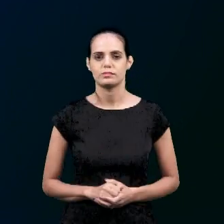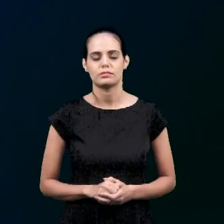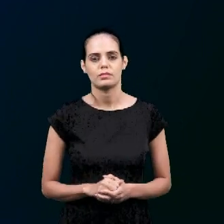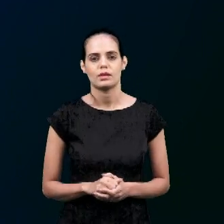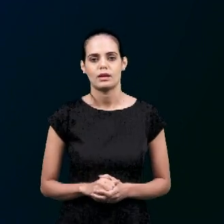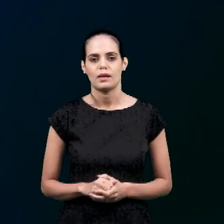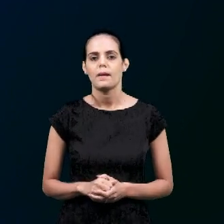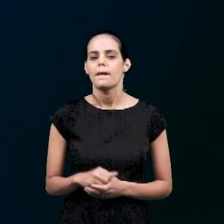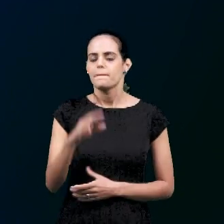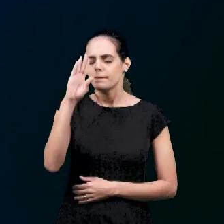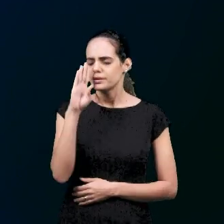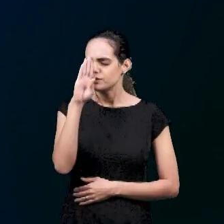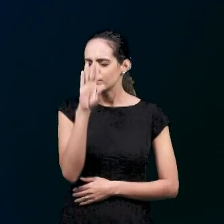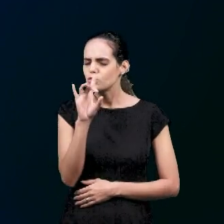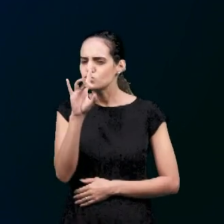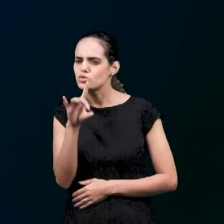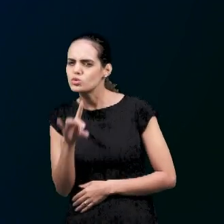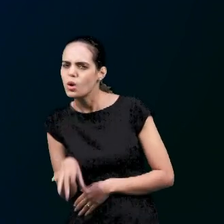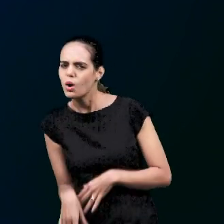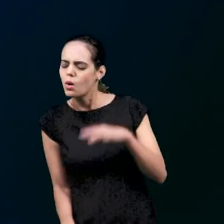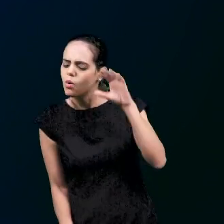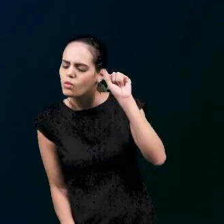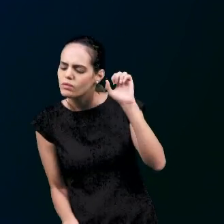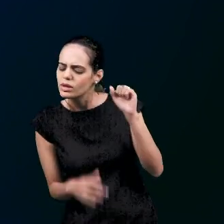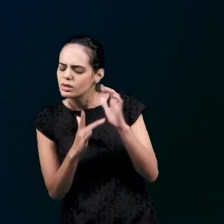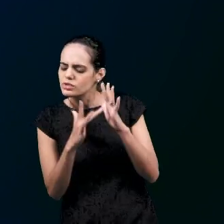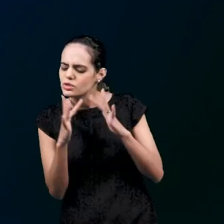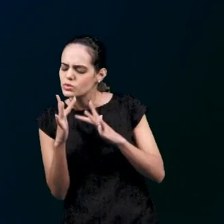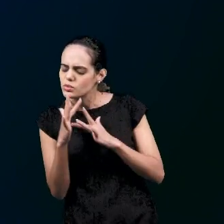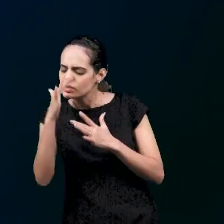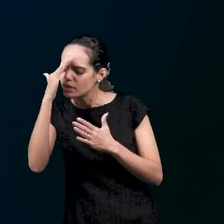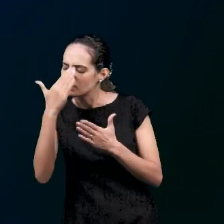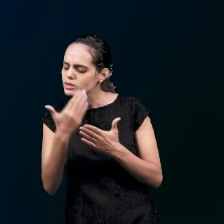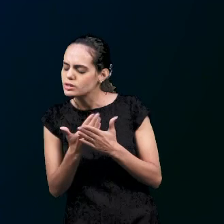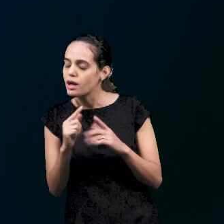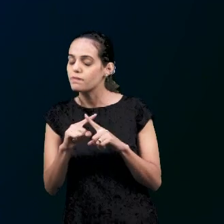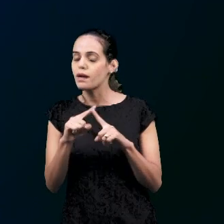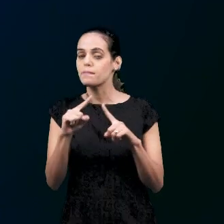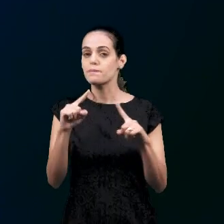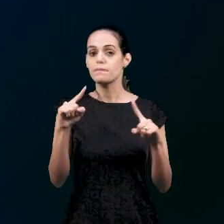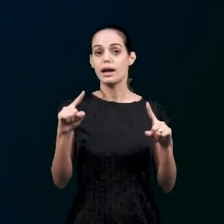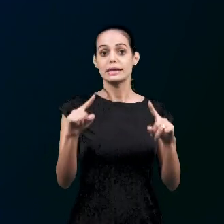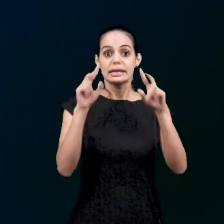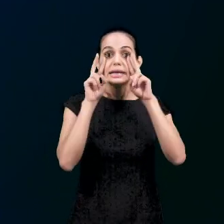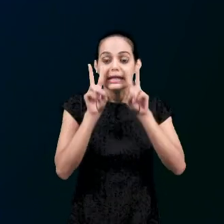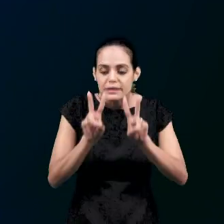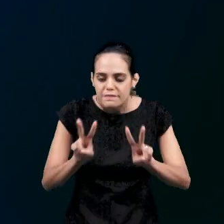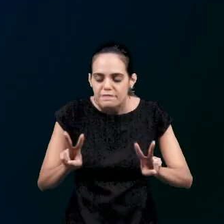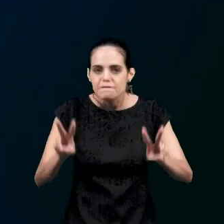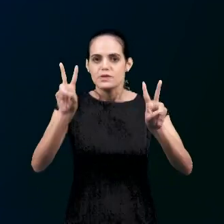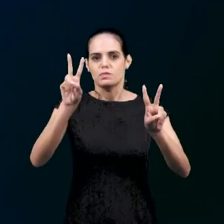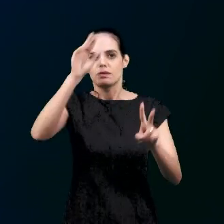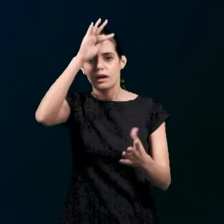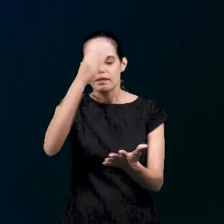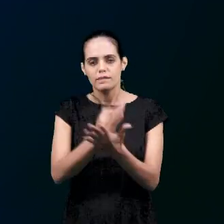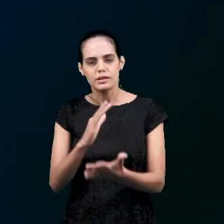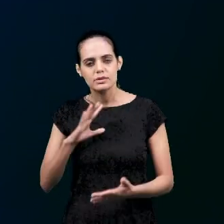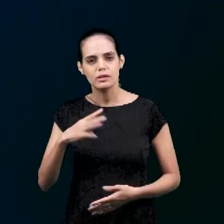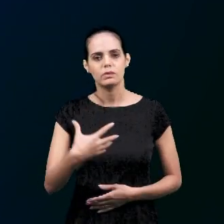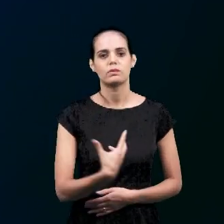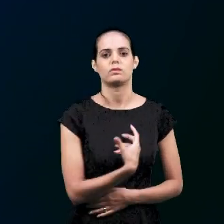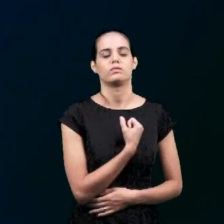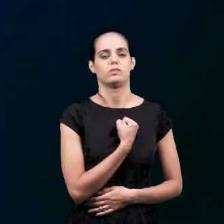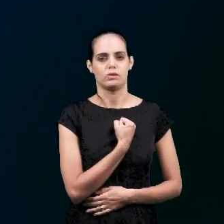17. Bartimée connaissait Jésus d'entendre parler. Il croyait en Jésus avant de voir.